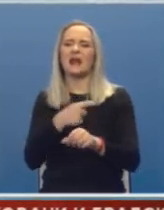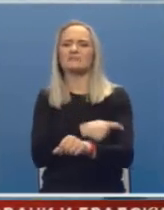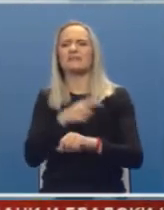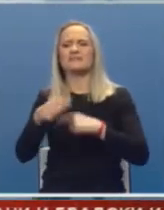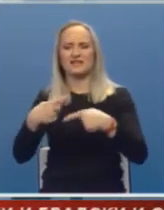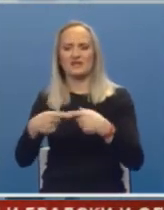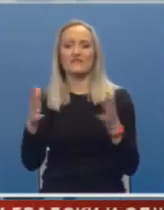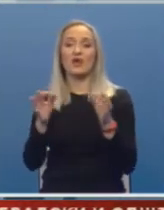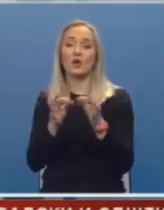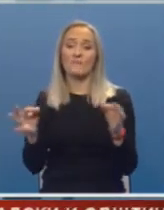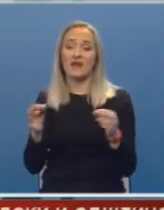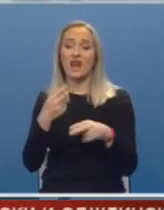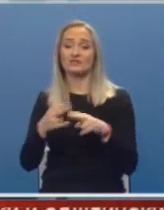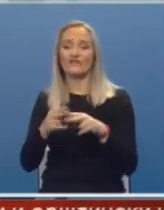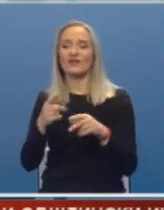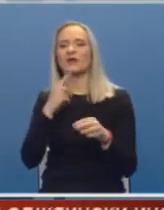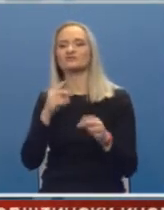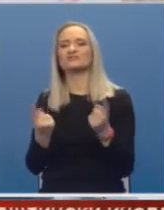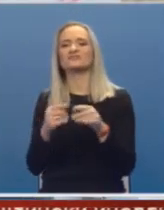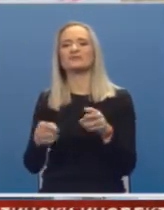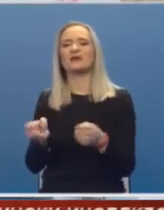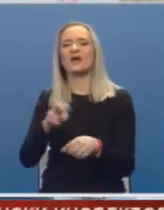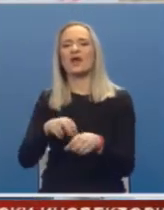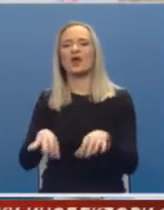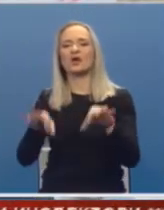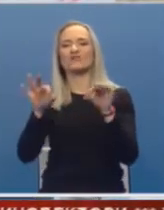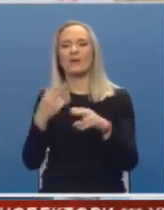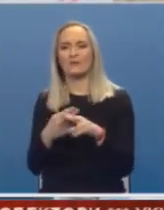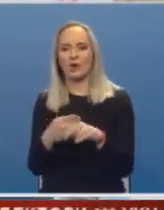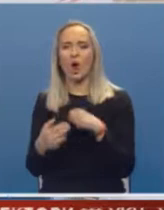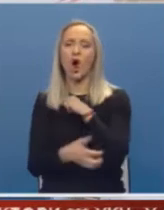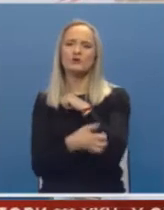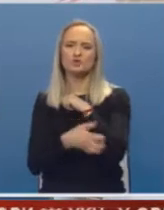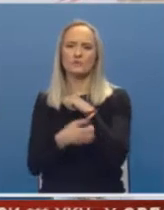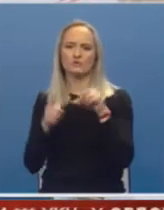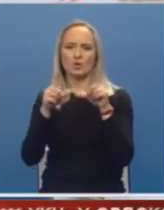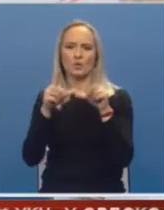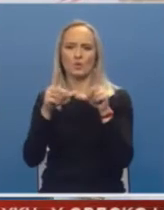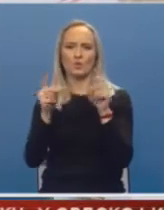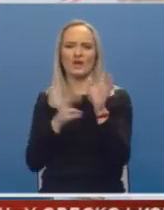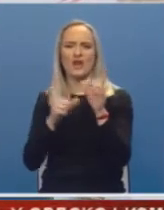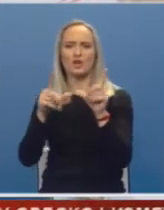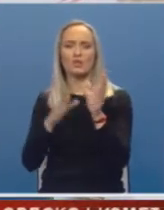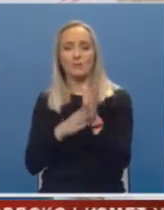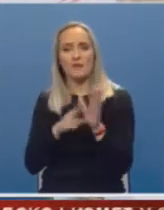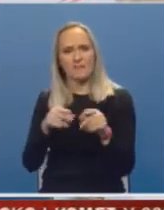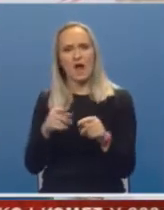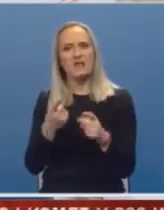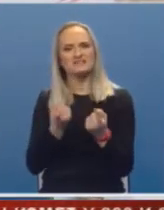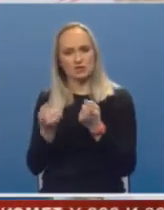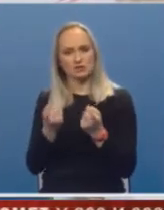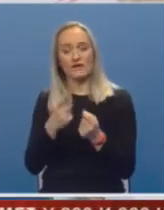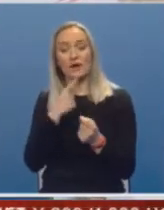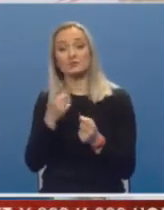procenat izlječenja zavisi od ranog otkrivanja bolesti. Osiromašen uranijum i itekako ima efekta. Koliko i u kojem procentu, vrijeme